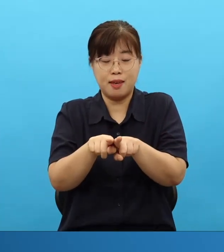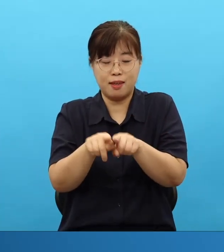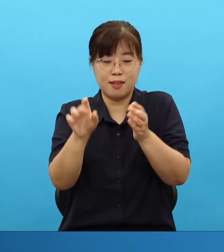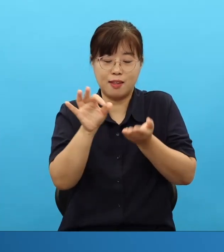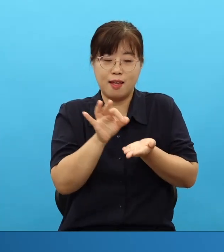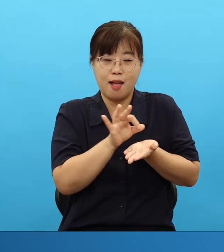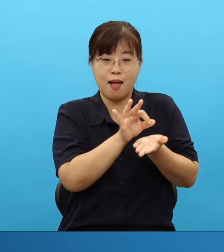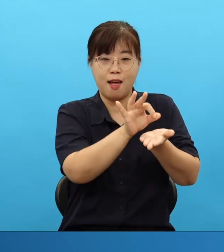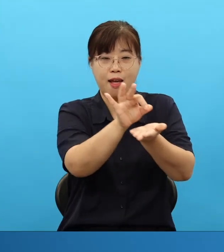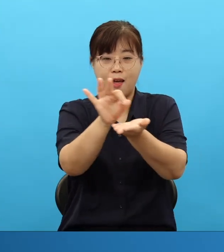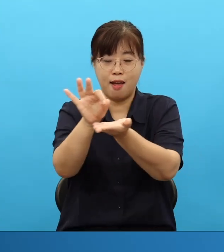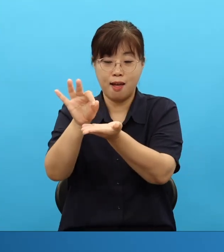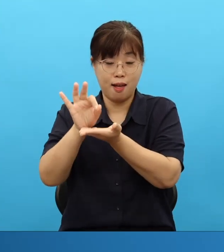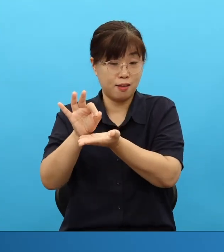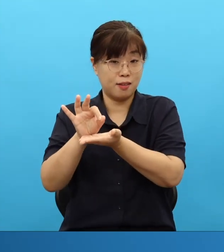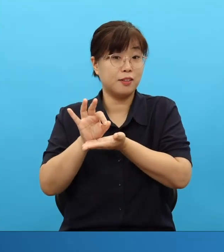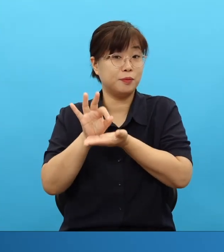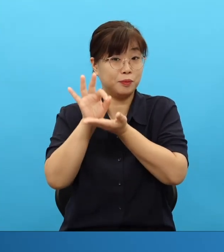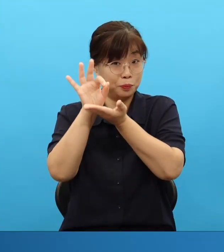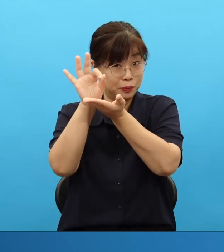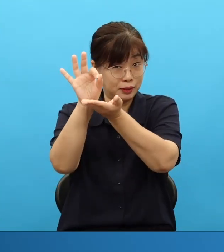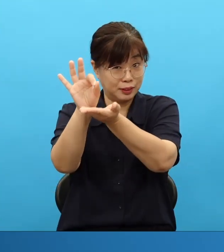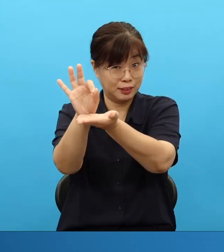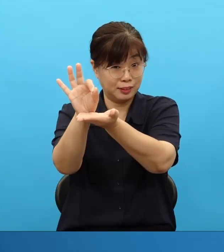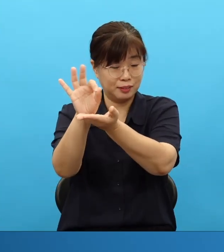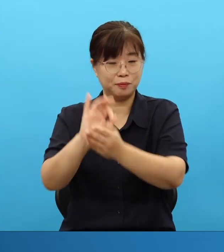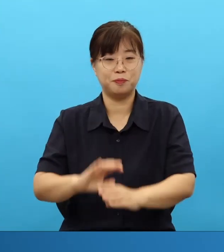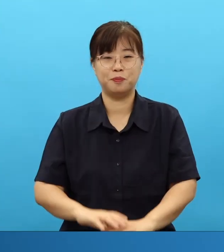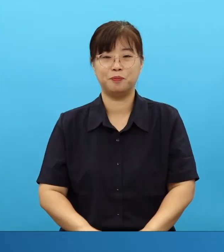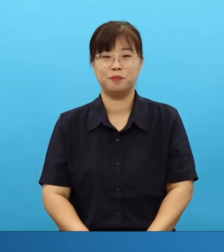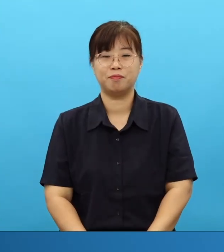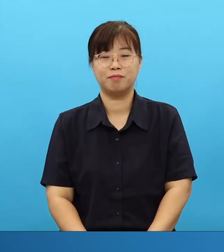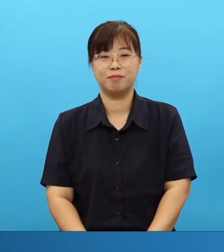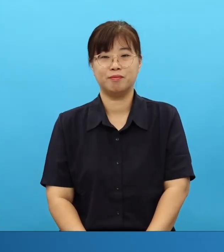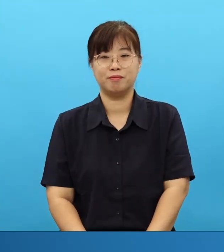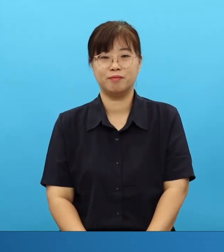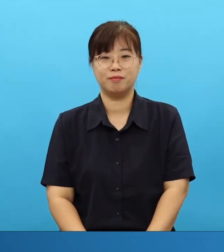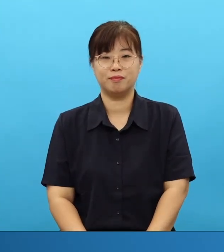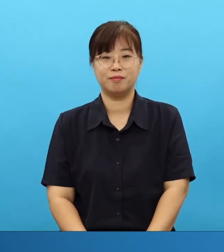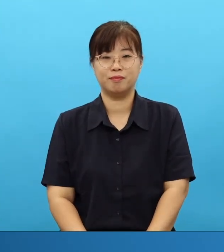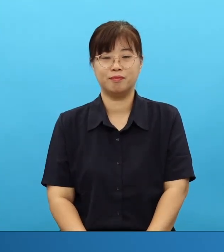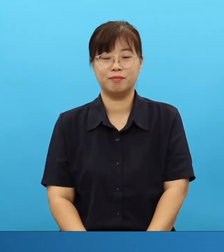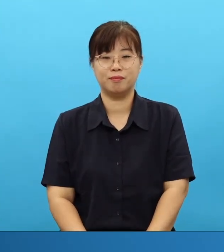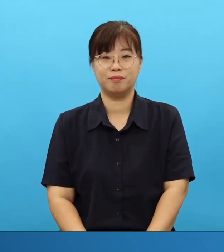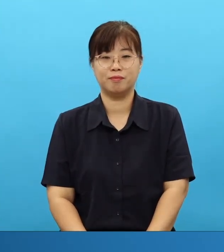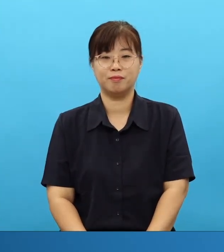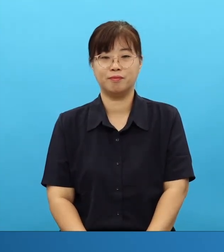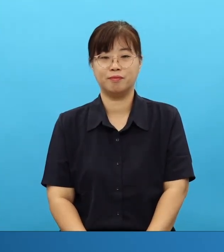준비하여 237 5종족 살릴 핵심 헌금을 하나님께 드리겠습니다